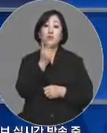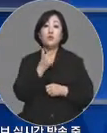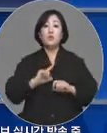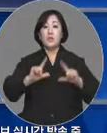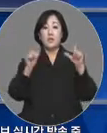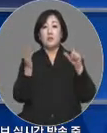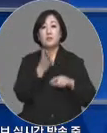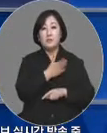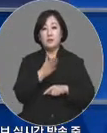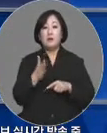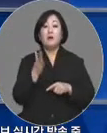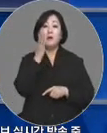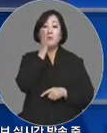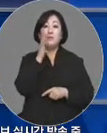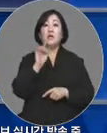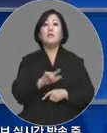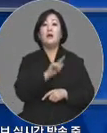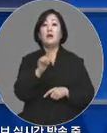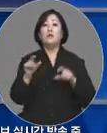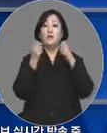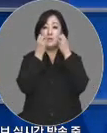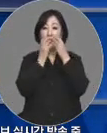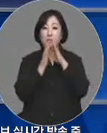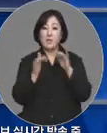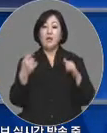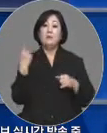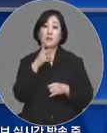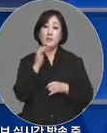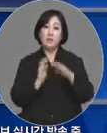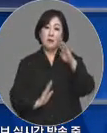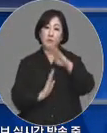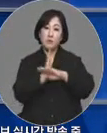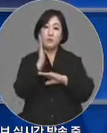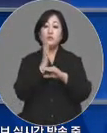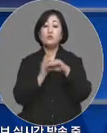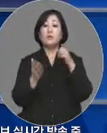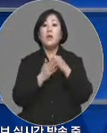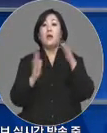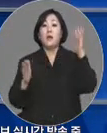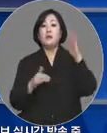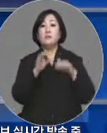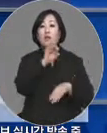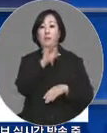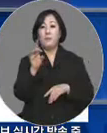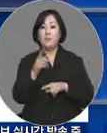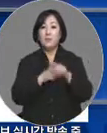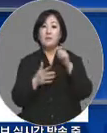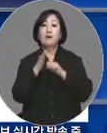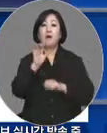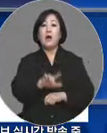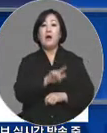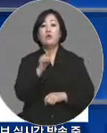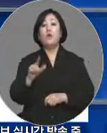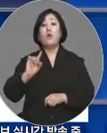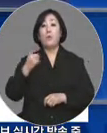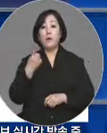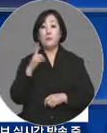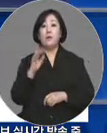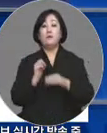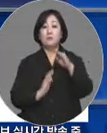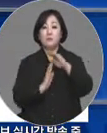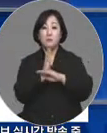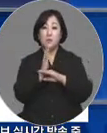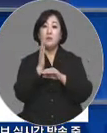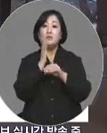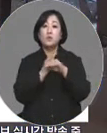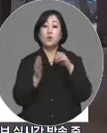울산 지역에서 하루 신규 확진자가 1,000명을 넘어서면서 학생들의 확진자도 하루 100명을 넘고 있습니다. 네.